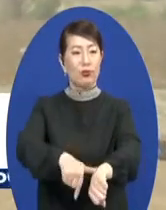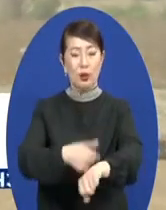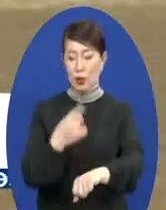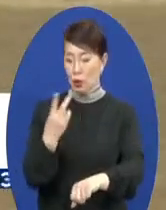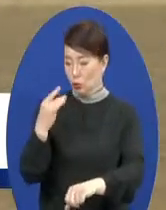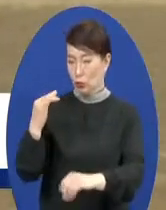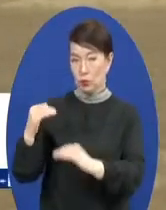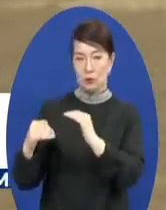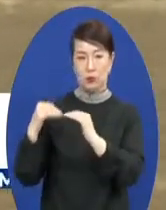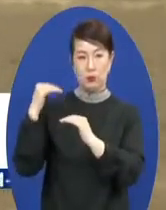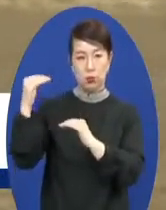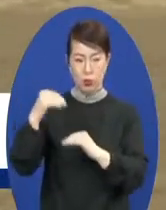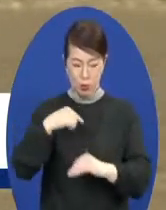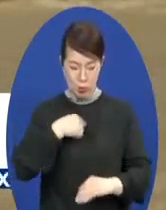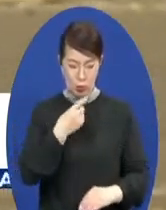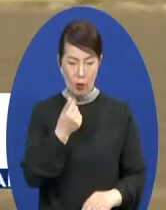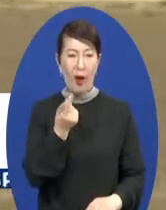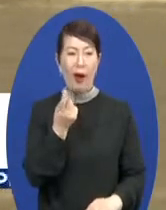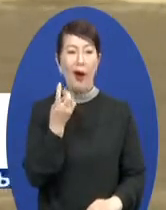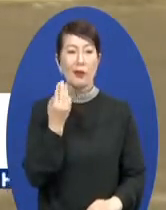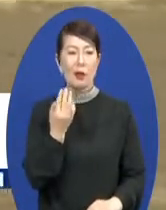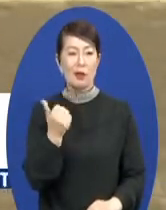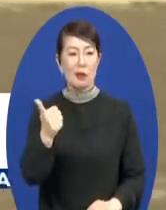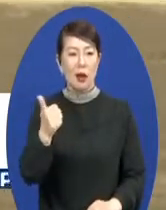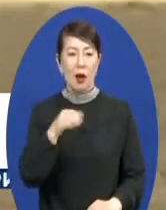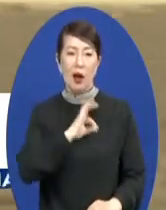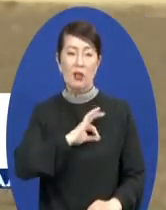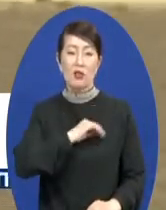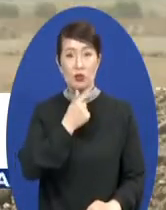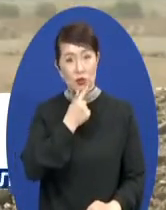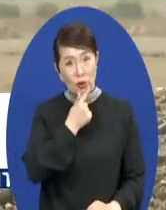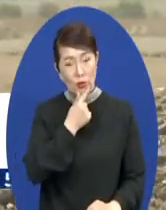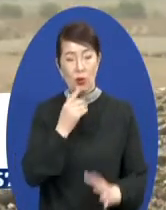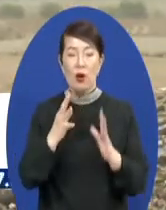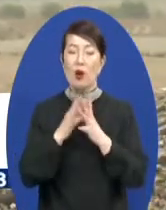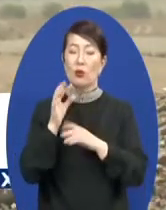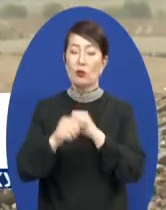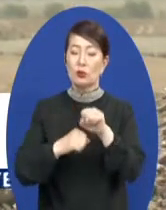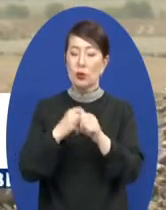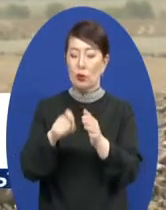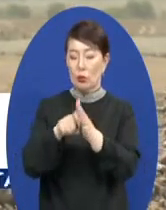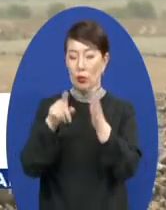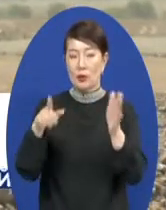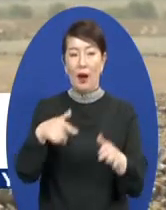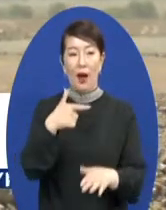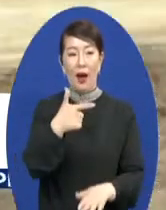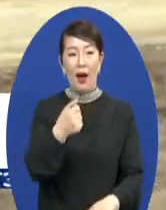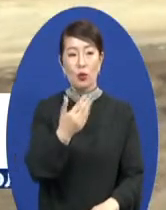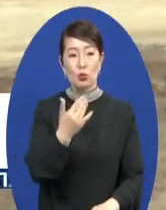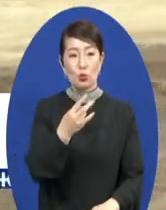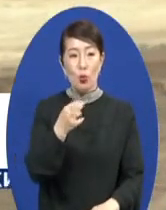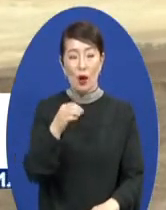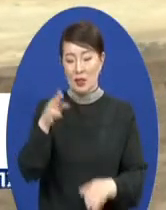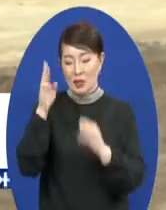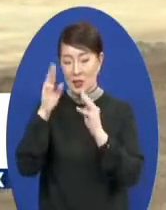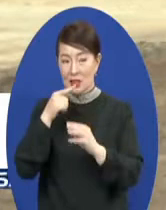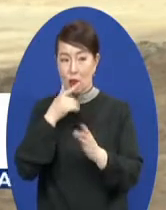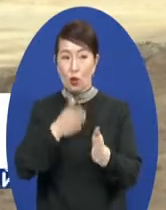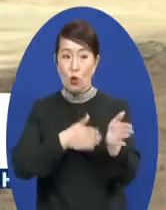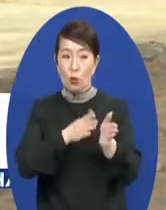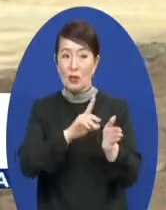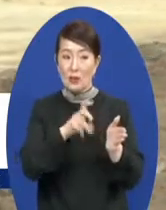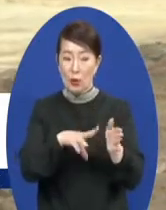түүхэн дээд хэмжээнд хүрсэн энэ үед ч хашаа алуурлыг ашиглаж чадахгүй байна. 10-10 жил шийдэгдэж чадахгүй байсан гашуун сухат ганц мод бомбын төмөр